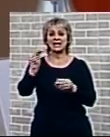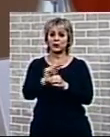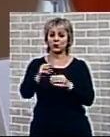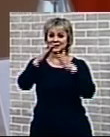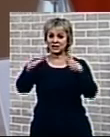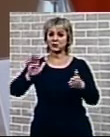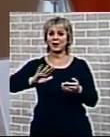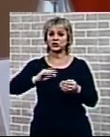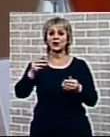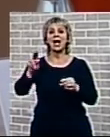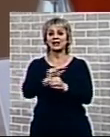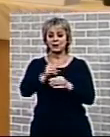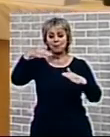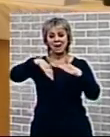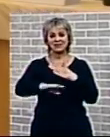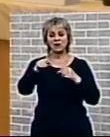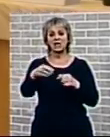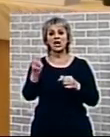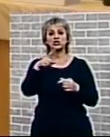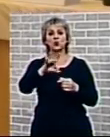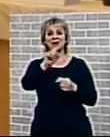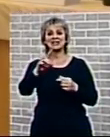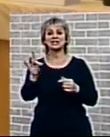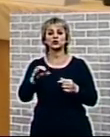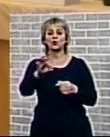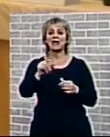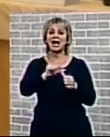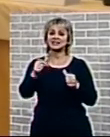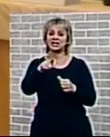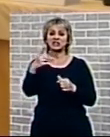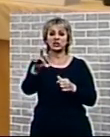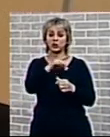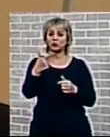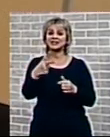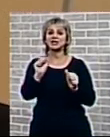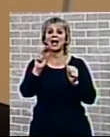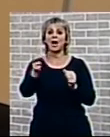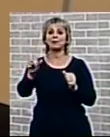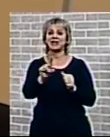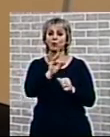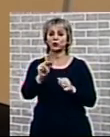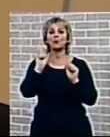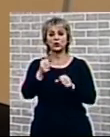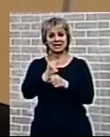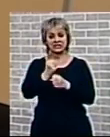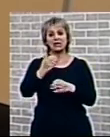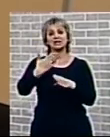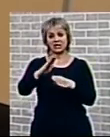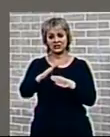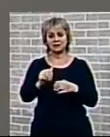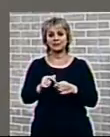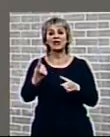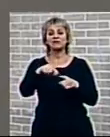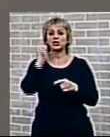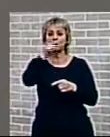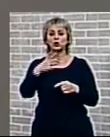крыши подождет, отремонтировать подвал. А еще Ростовская область – один из немногих регионов, где капремонт можно сделать в кредит. В